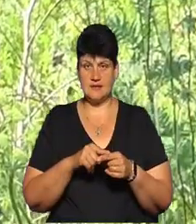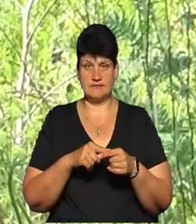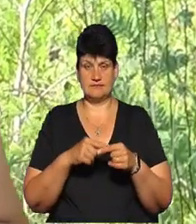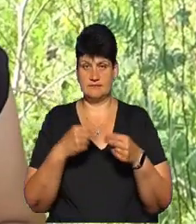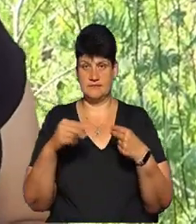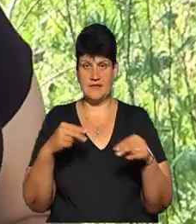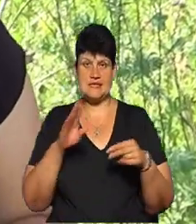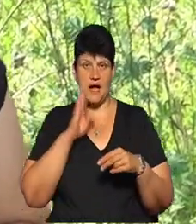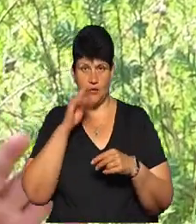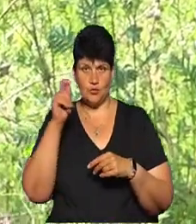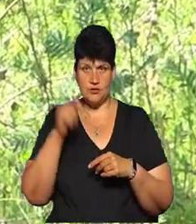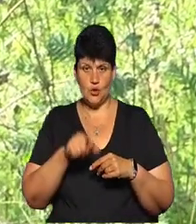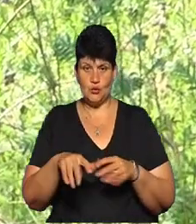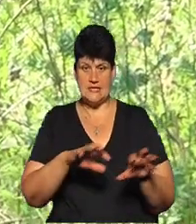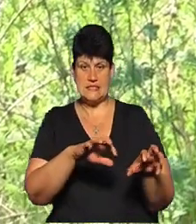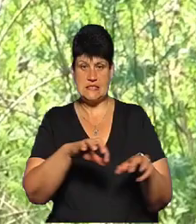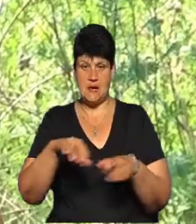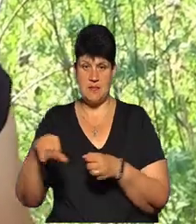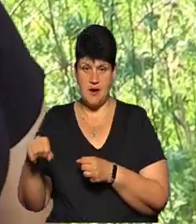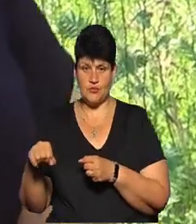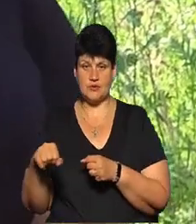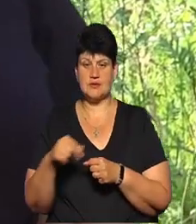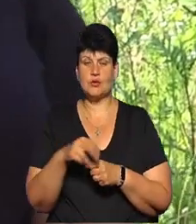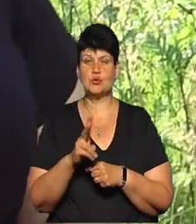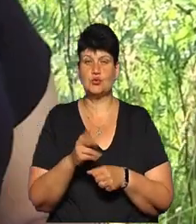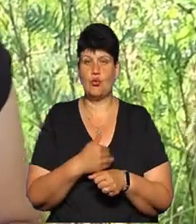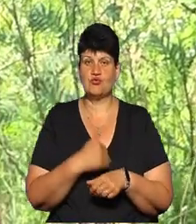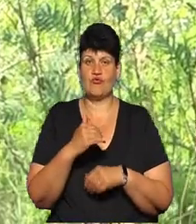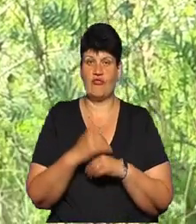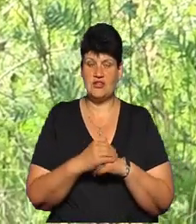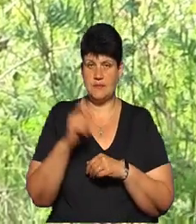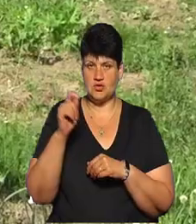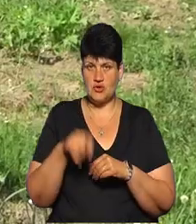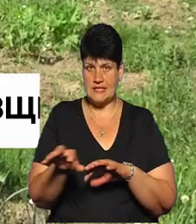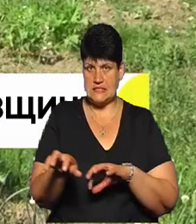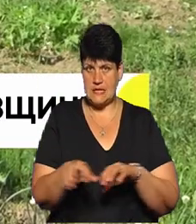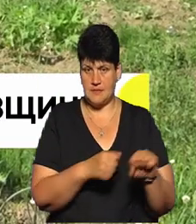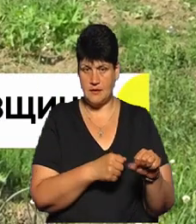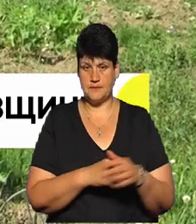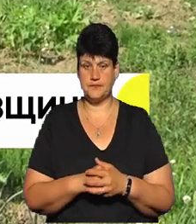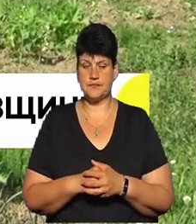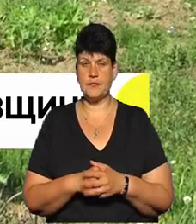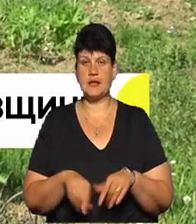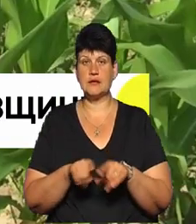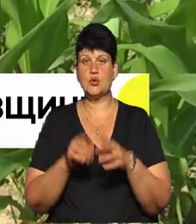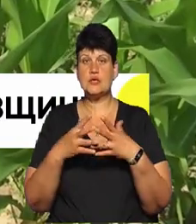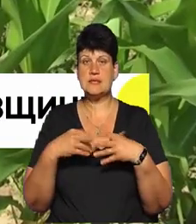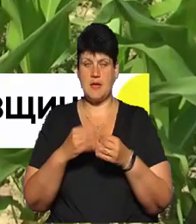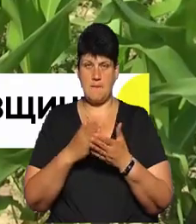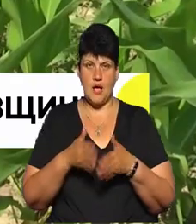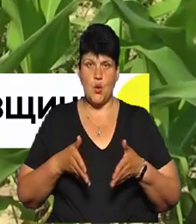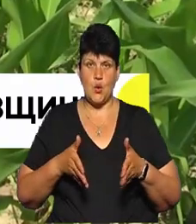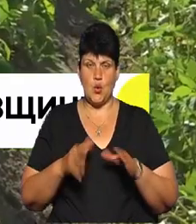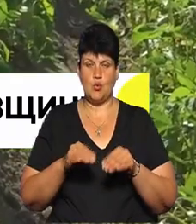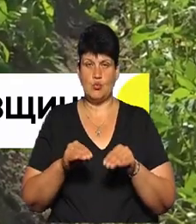зранку приїжджають люди, забирають, ті, які хочуть, там ввечері приїжджають, забирають. Також сім'я має город. Тут